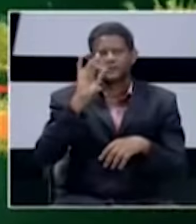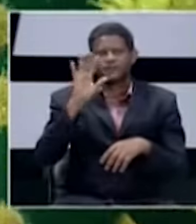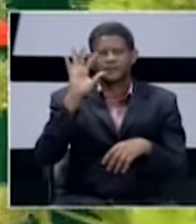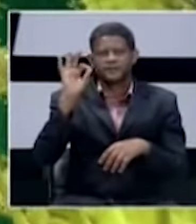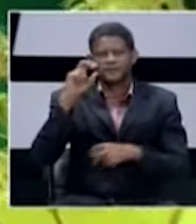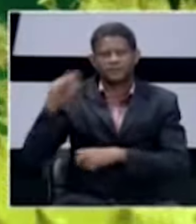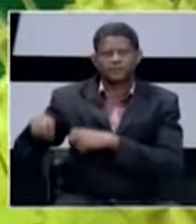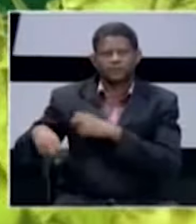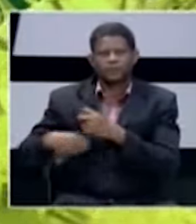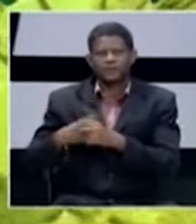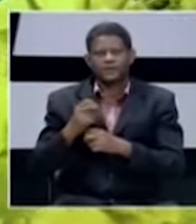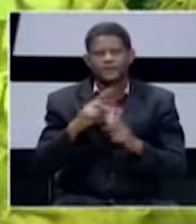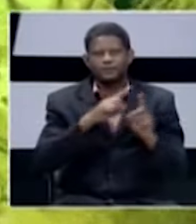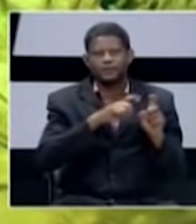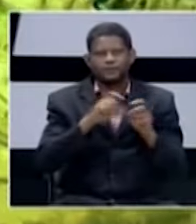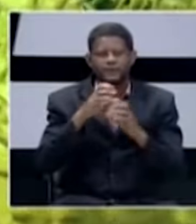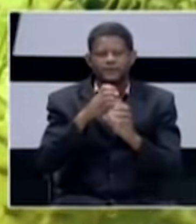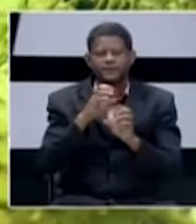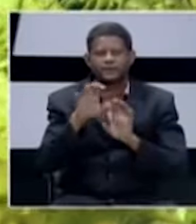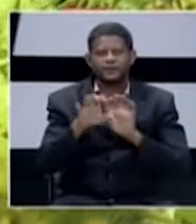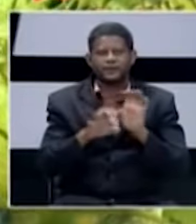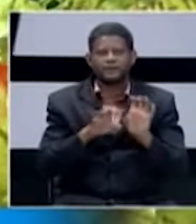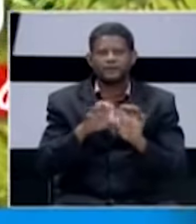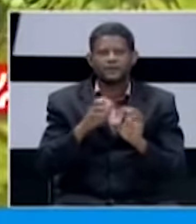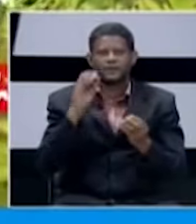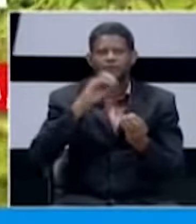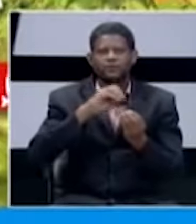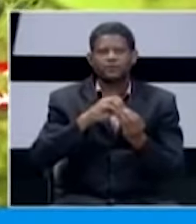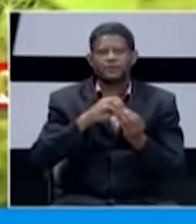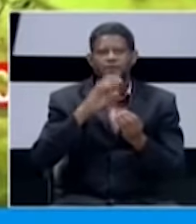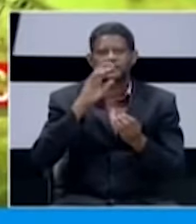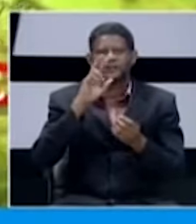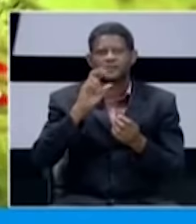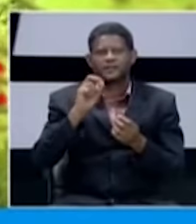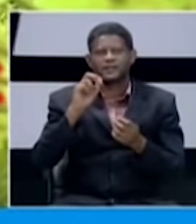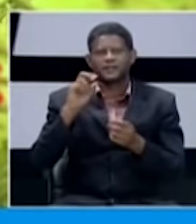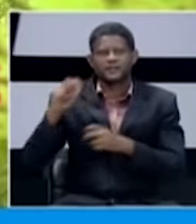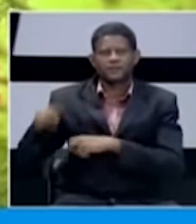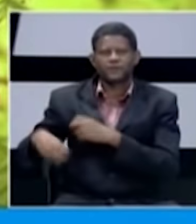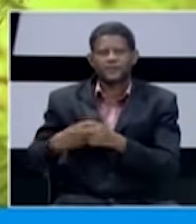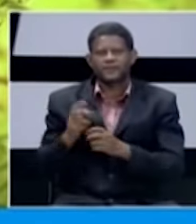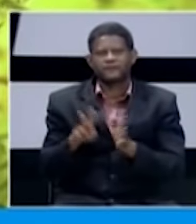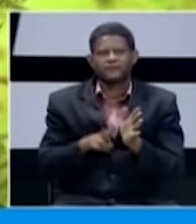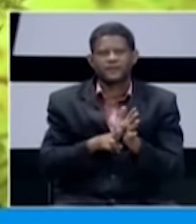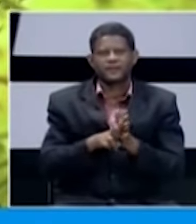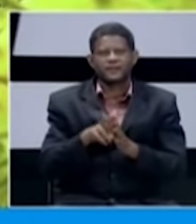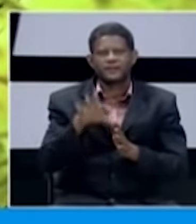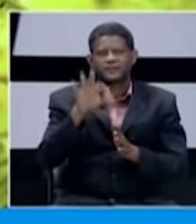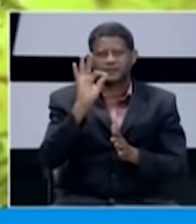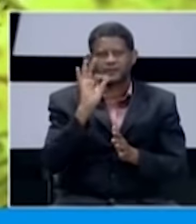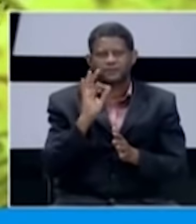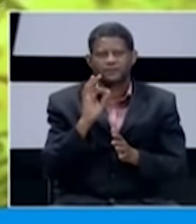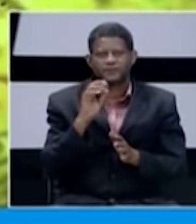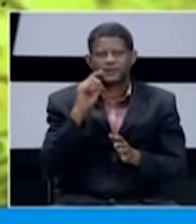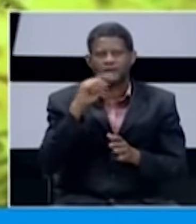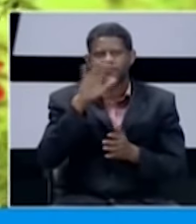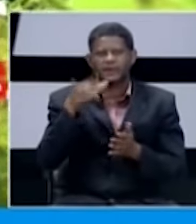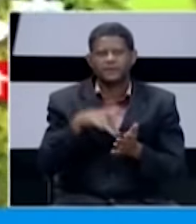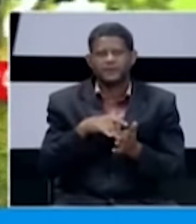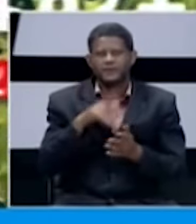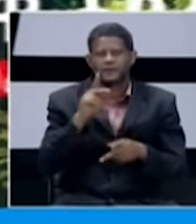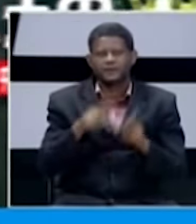389 ወገናት ምርመራ ላቦራቶሪ ገይሮም ተወሰኽቲ 30 ወገናት ቫይረስ ኮሮና ተረኺብዎም ካብ